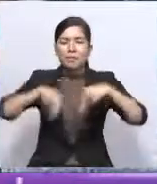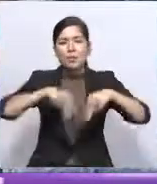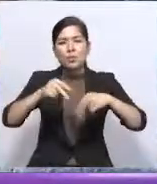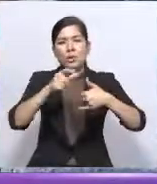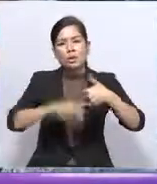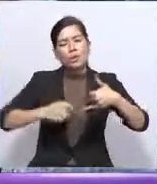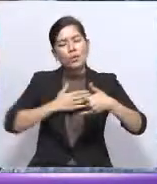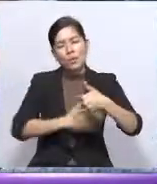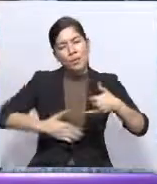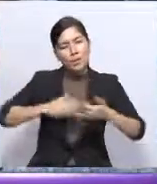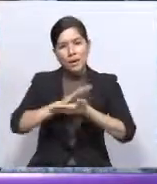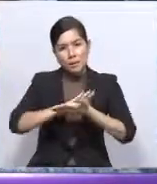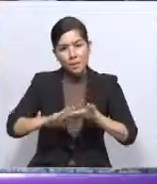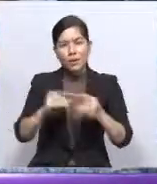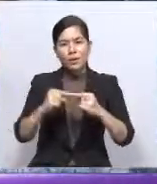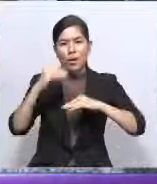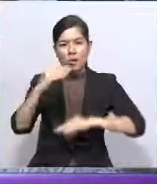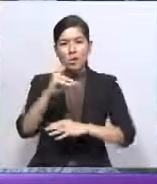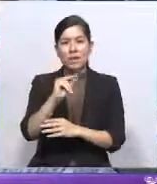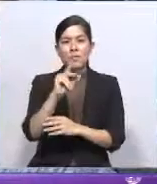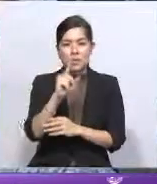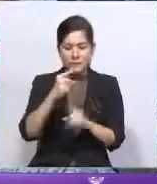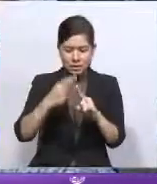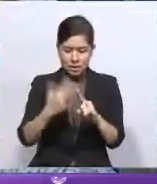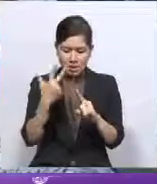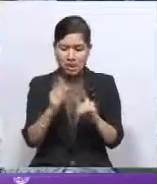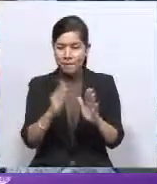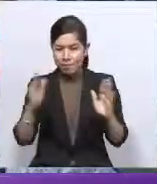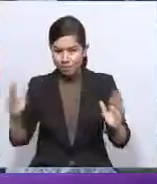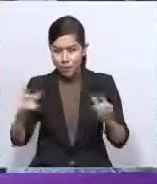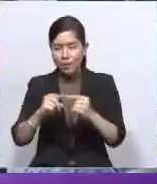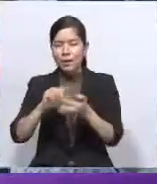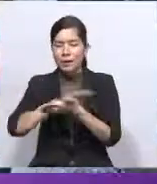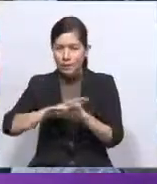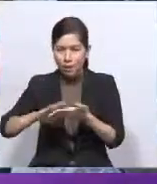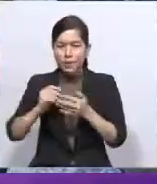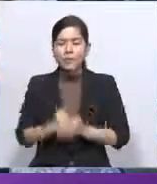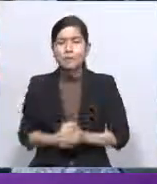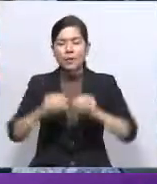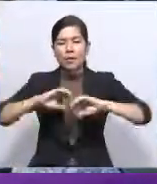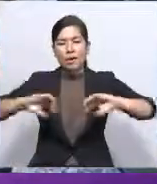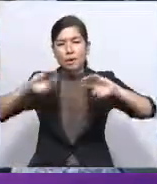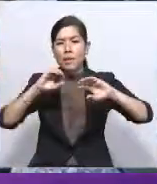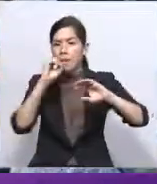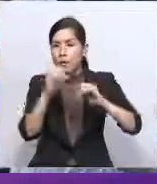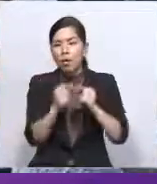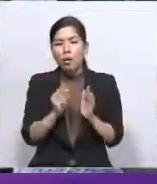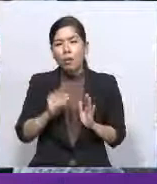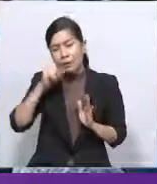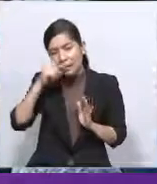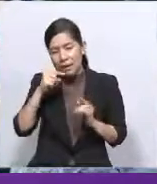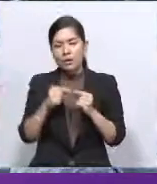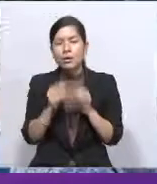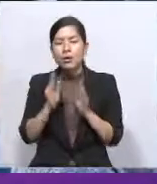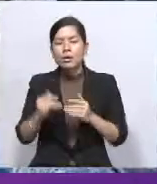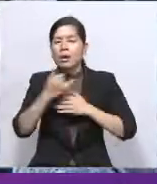แล้วเสร็จภายในวันที่31มีนาคมนี้ซึ่งเป็นหนึ่งในมาตรการลดความเหลื่อมล้ำในสังคมนะครับเพราะว่ารัฐบาลนั้นยืนยันครับว่าไม่ว่าจะเป็นคนไทยหรือแรงงานต่าง